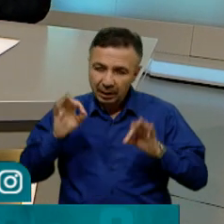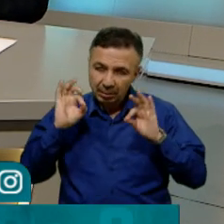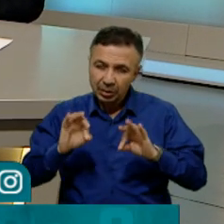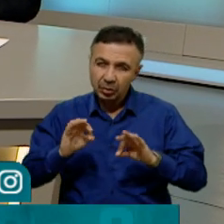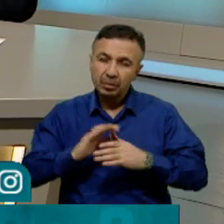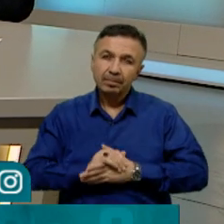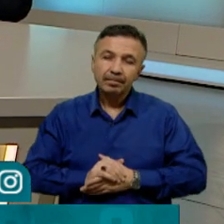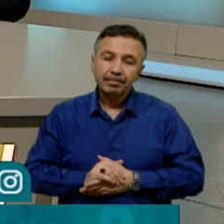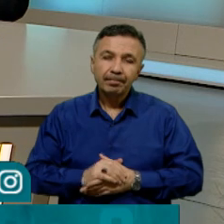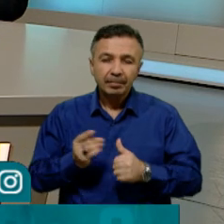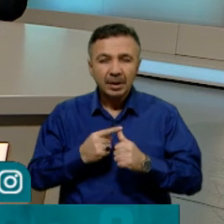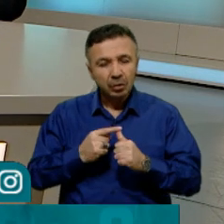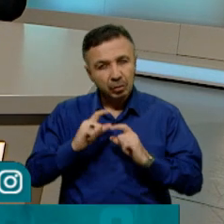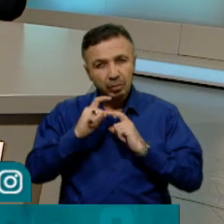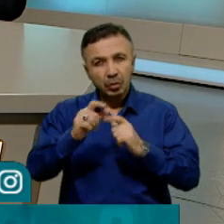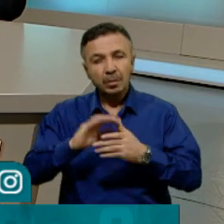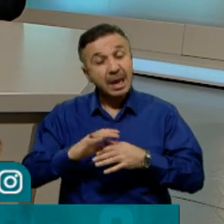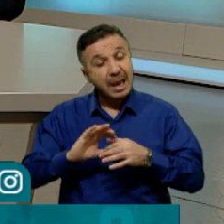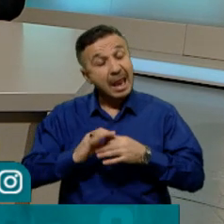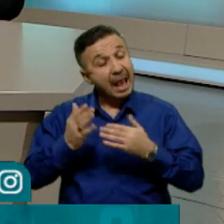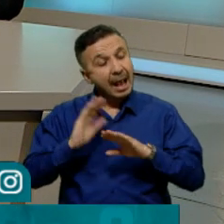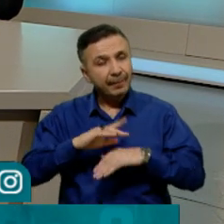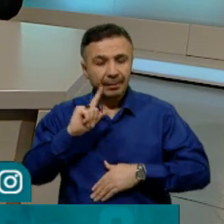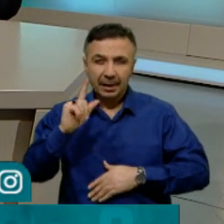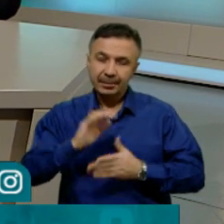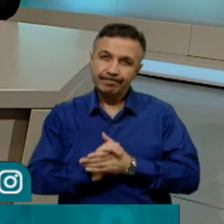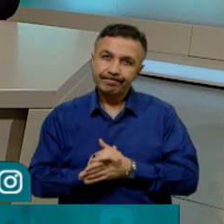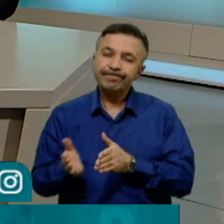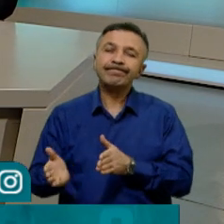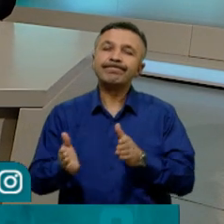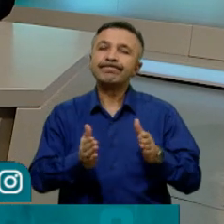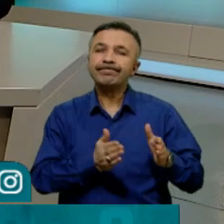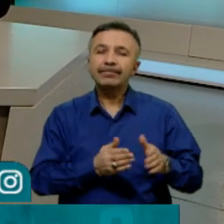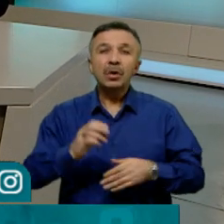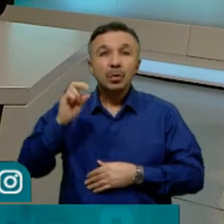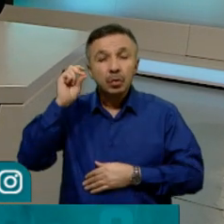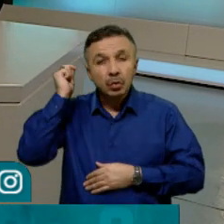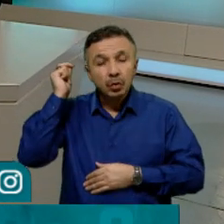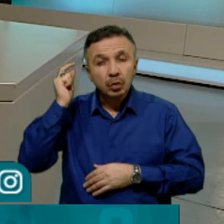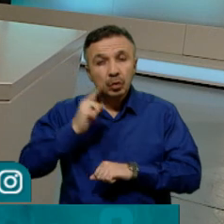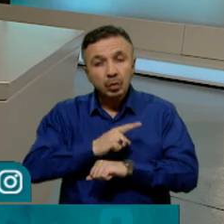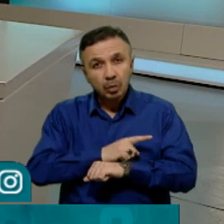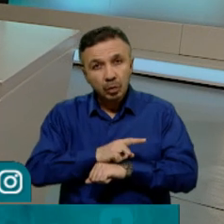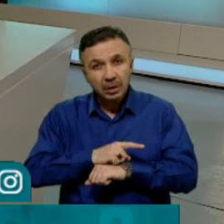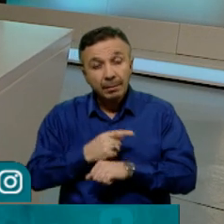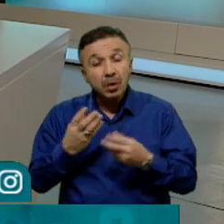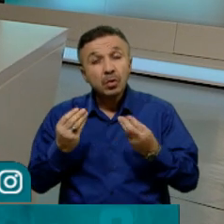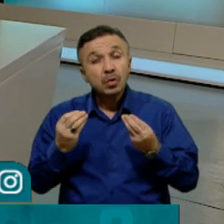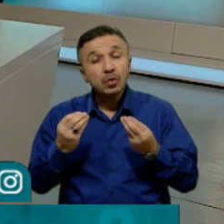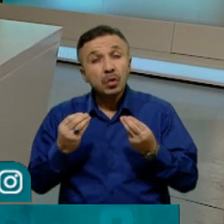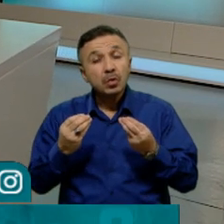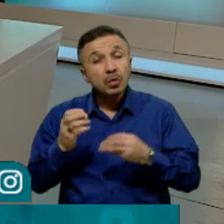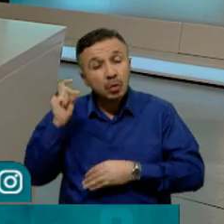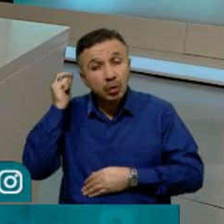bir sorun bu Tamam ne yapmam lazım tamam unuttum da şöyle soğuk mu Öpüyorum Yani